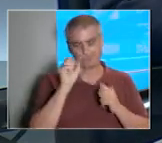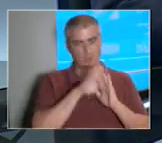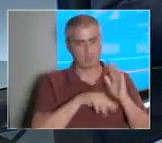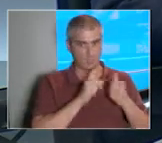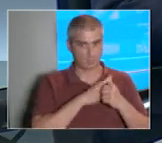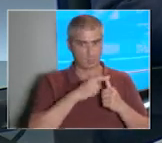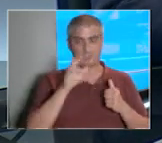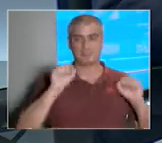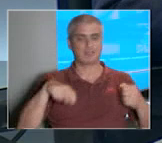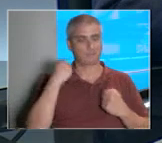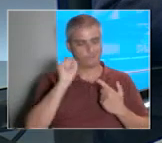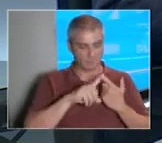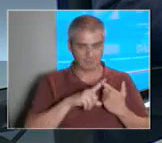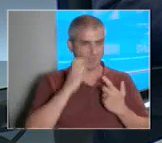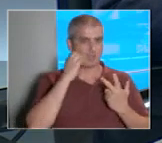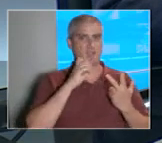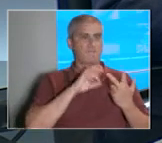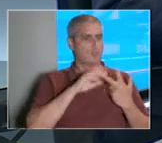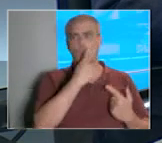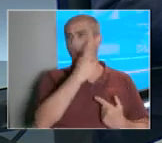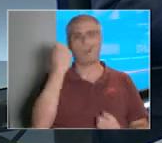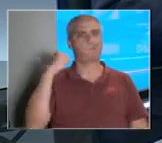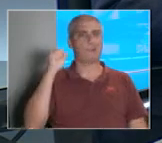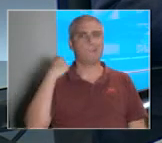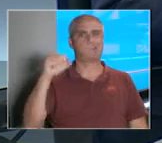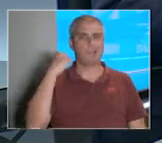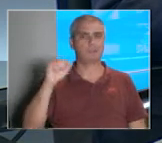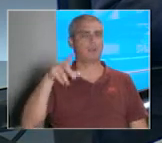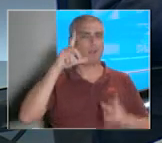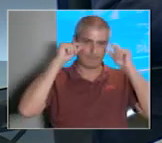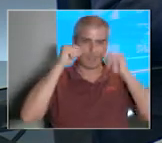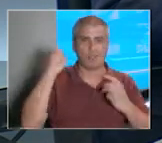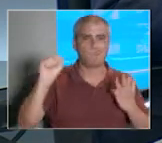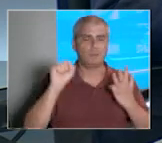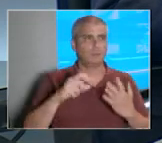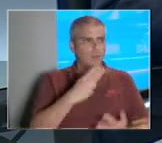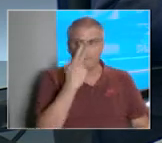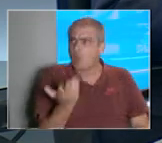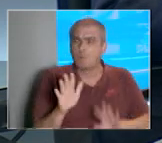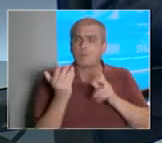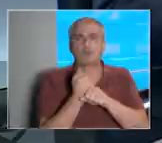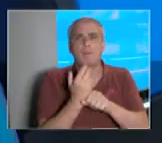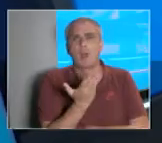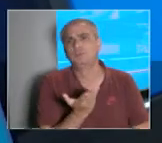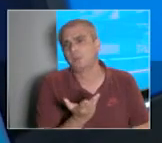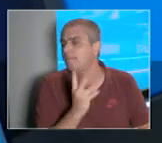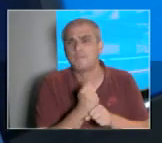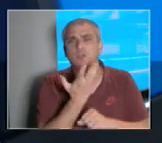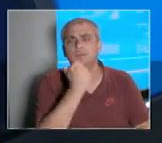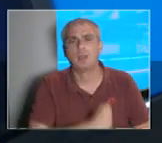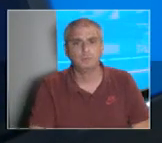ההנחיות, שריבלין מפר את ההנחיות, שאיבט מפר את... שכל אחד מפר את ההנחיות, שברקת מפר את ההנחיות, וראו במה הממשלה הזאת עסוקה, במה היא